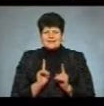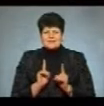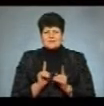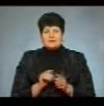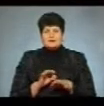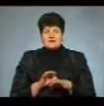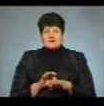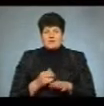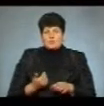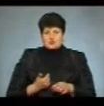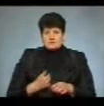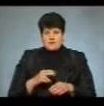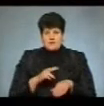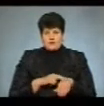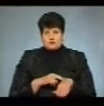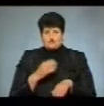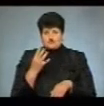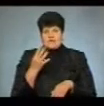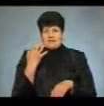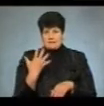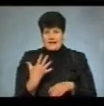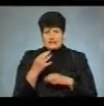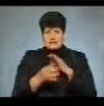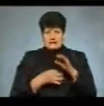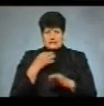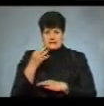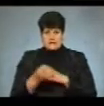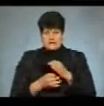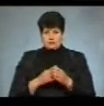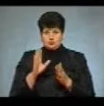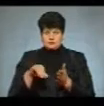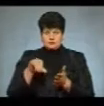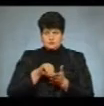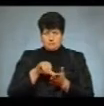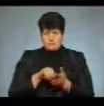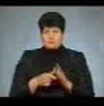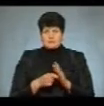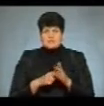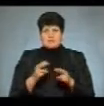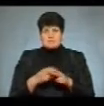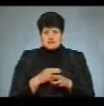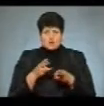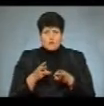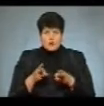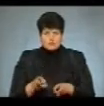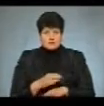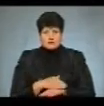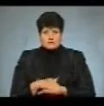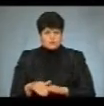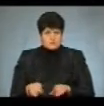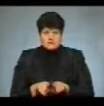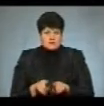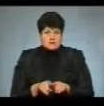а й проживання поліцейського, тому що 4-5 діб знаходитися в приміщенні, яке без опалення, тобто на вулиці, поліцейський